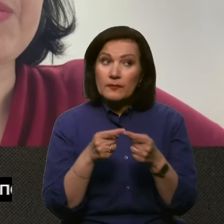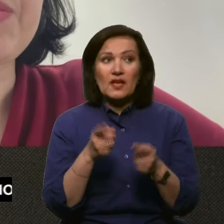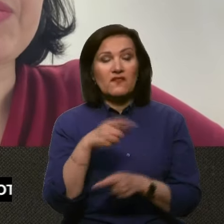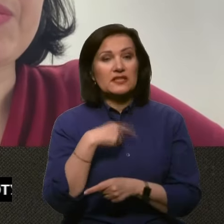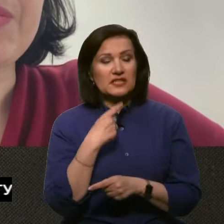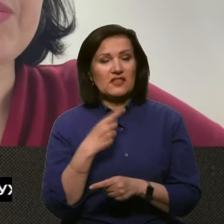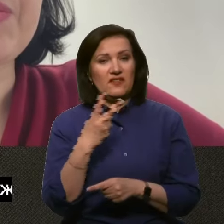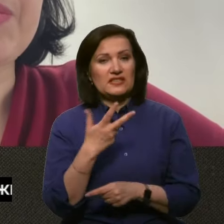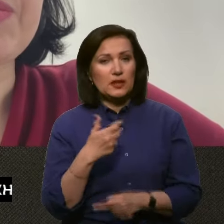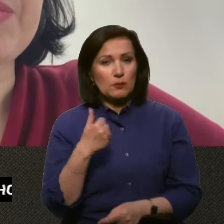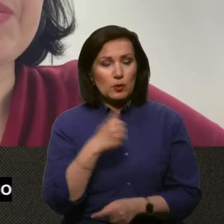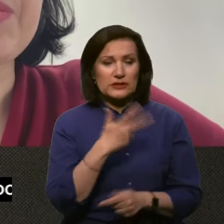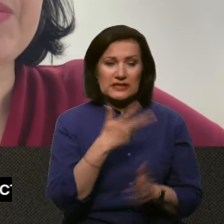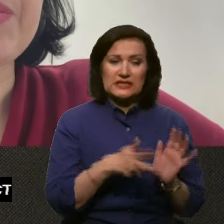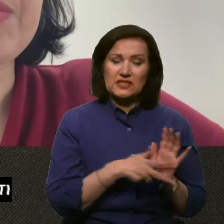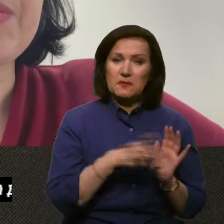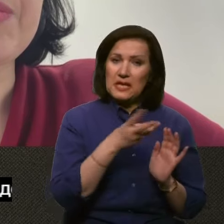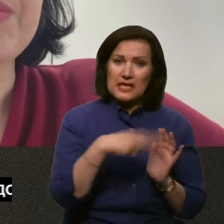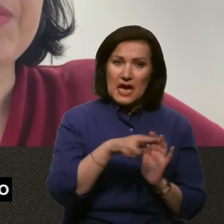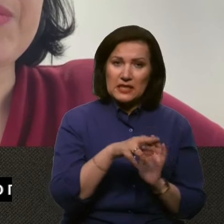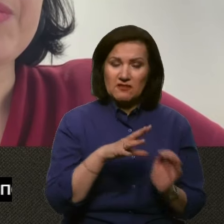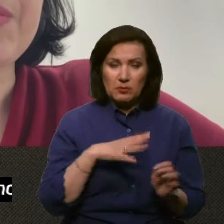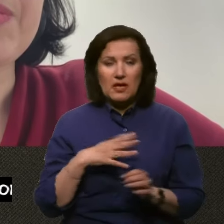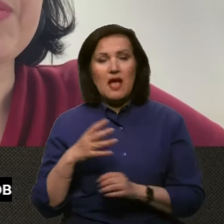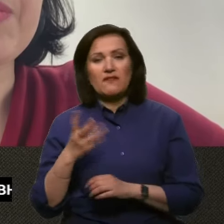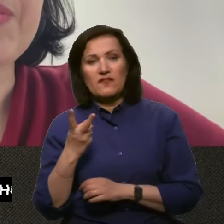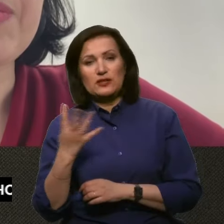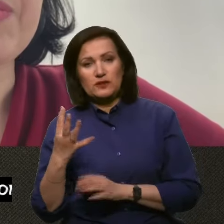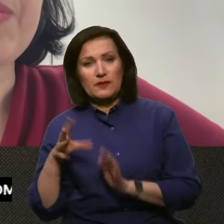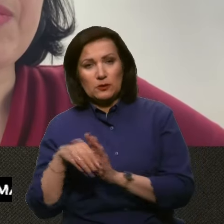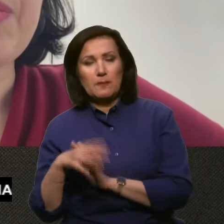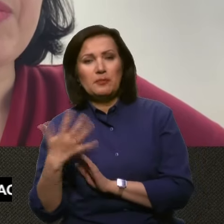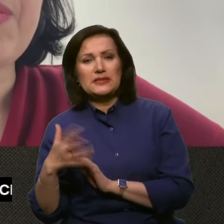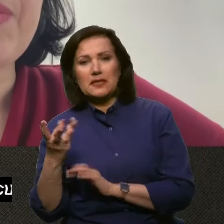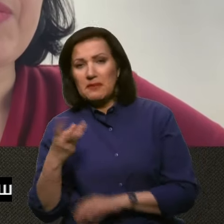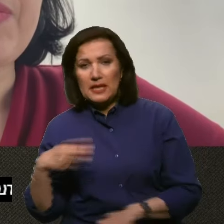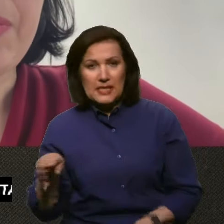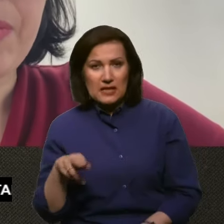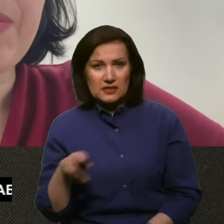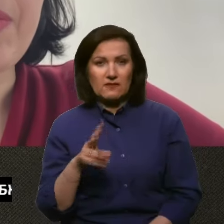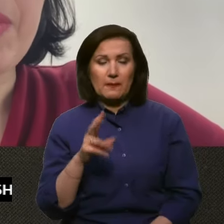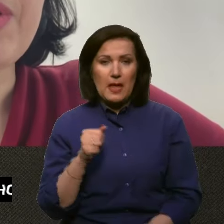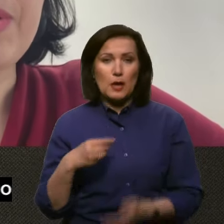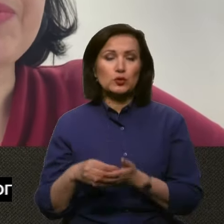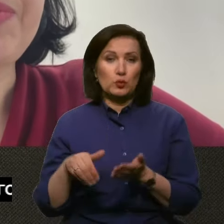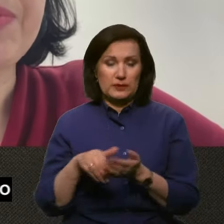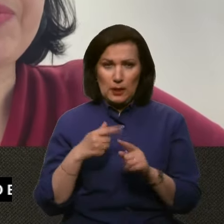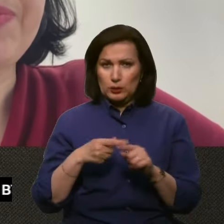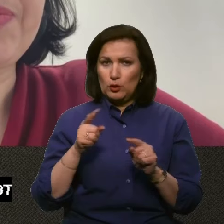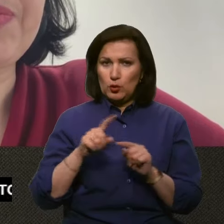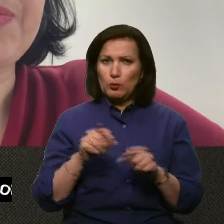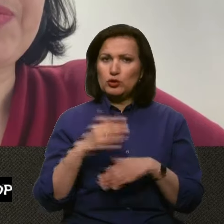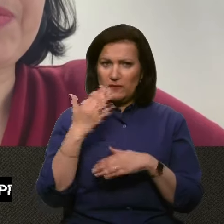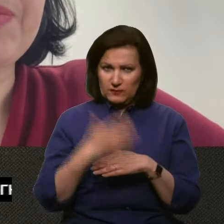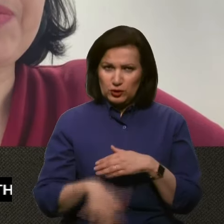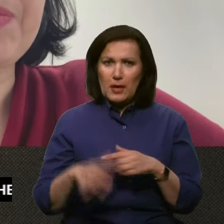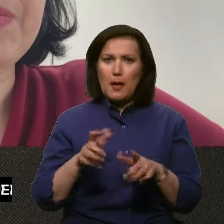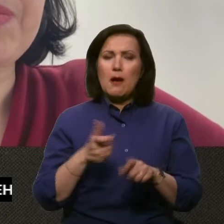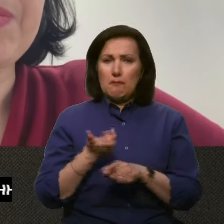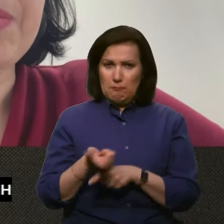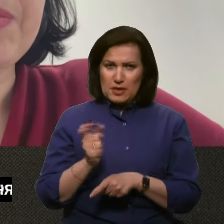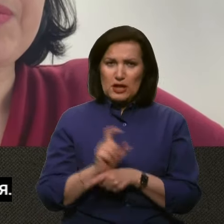Ви сказали, в 23-му році 38 мільярдів було, в 24-му заклали 50 мільярдів на субсидії. Це тому, що вже стало